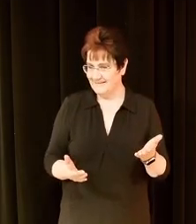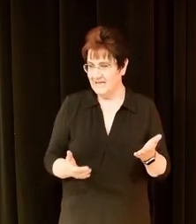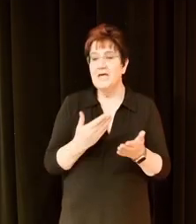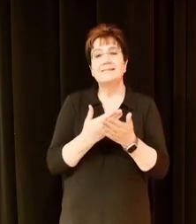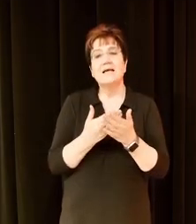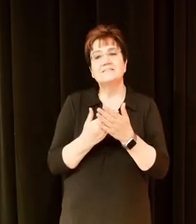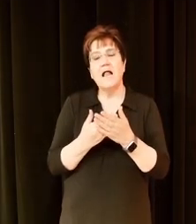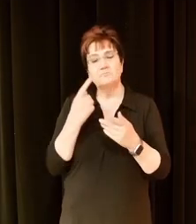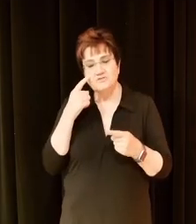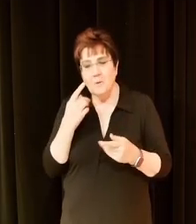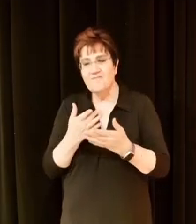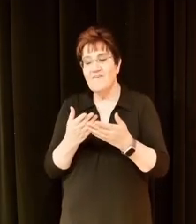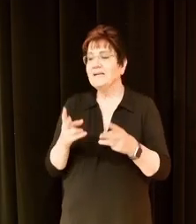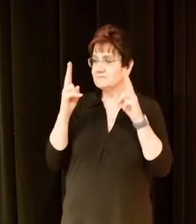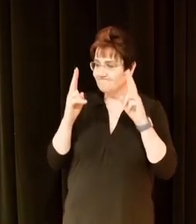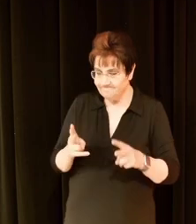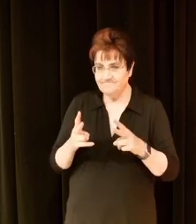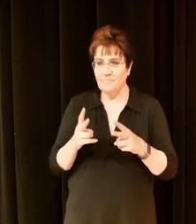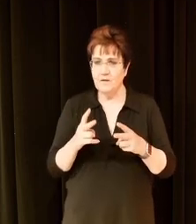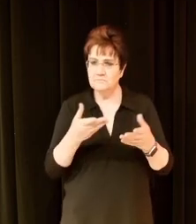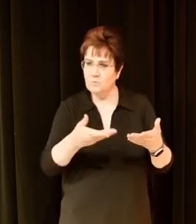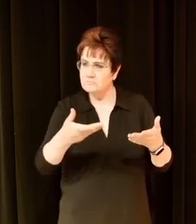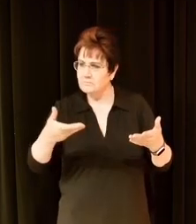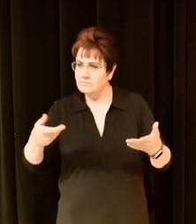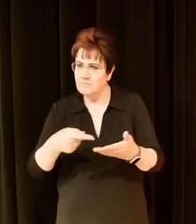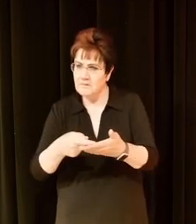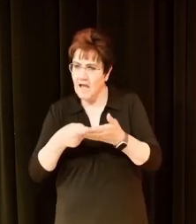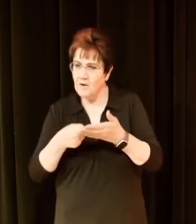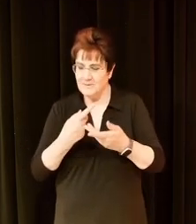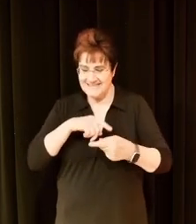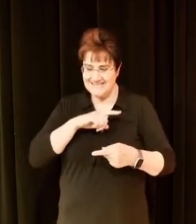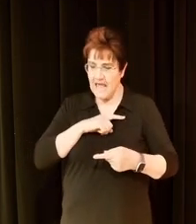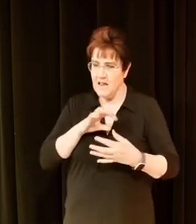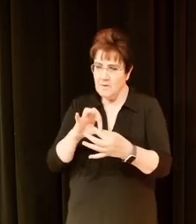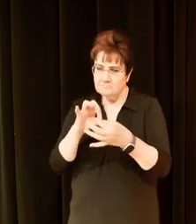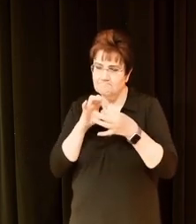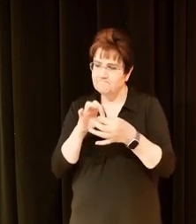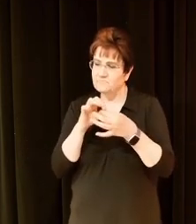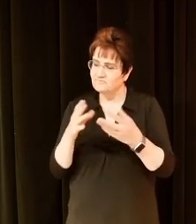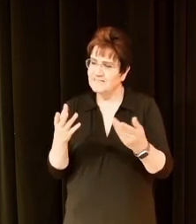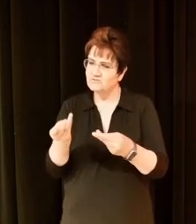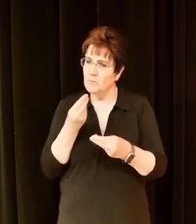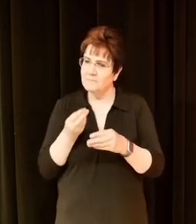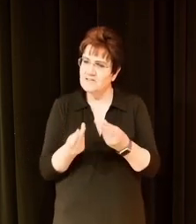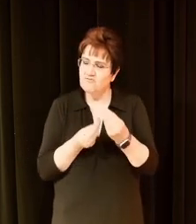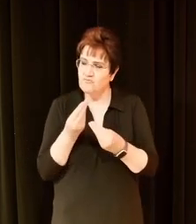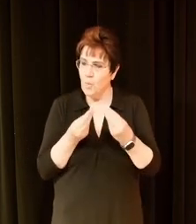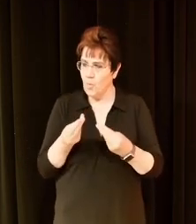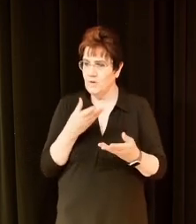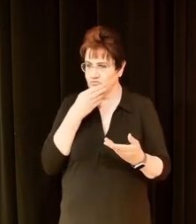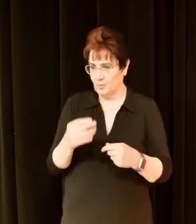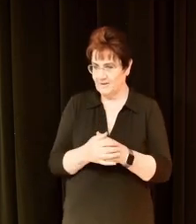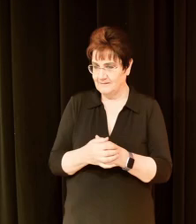sozusagen und was ist mein ganz persönliches Schönheitserleben? Ästhetische Resonanz wird zu einem